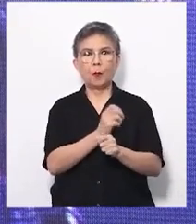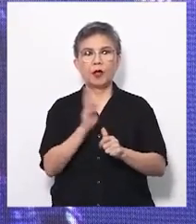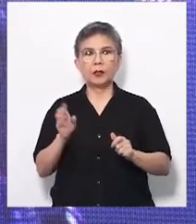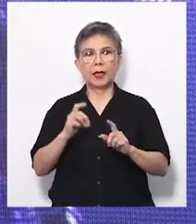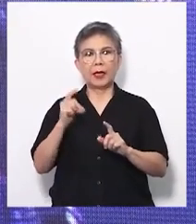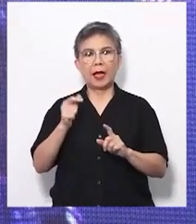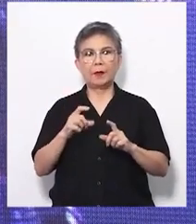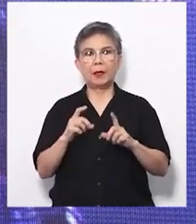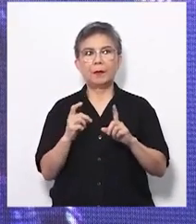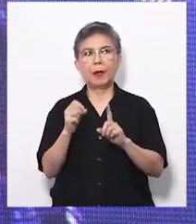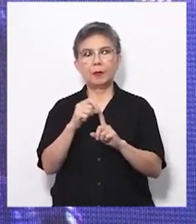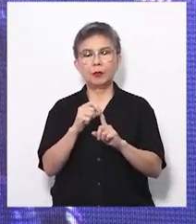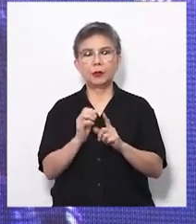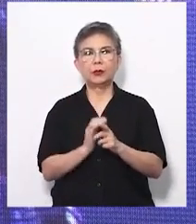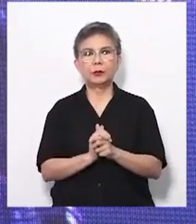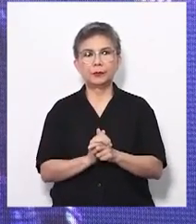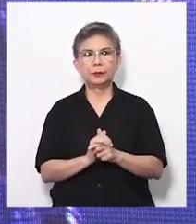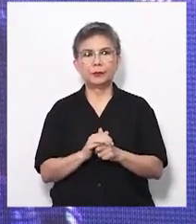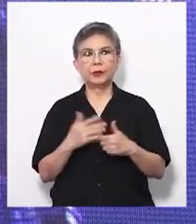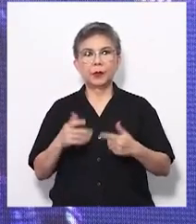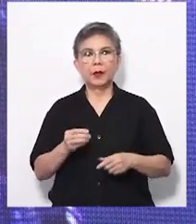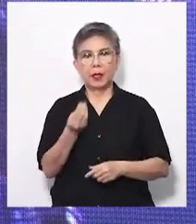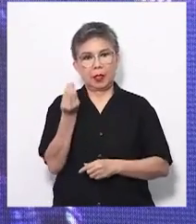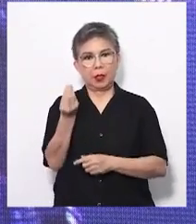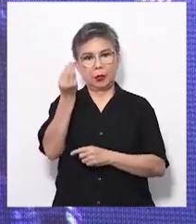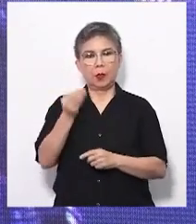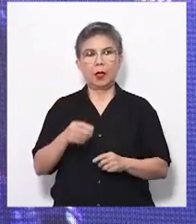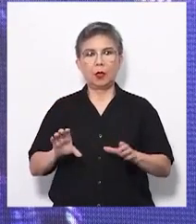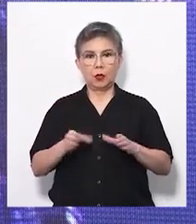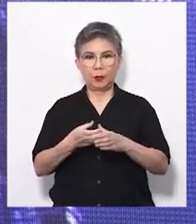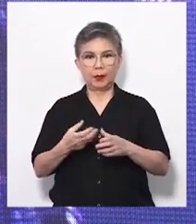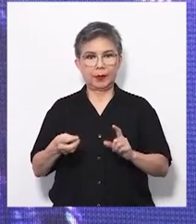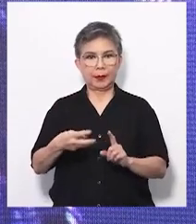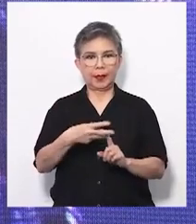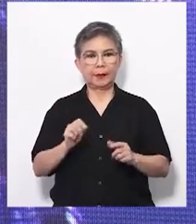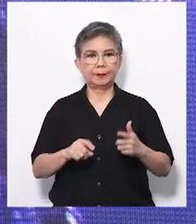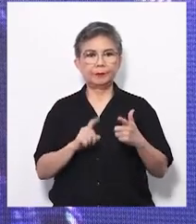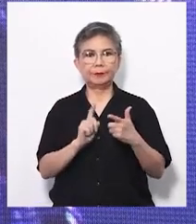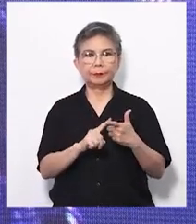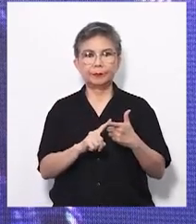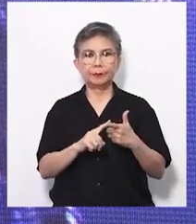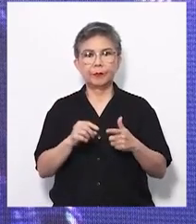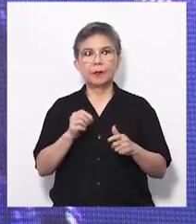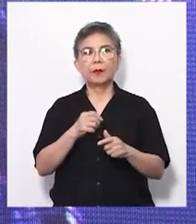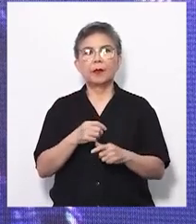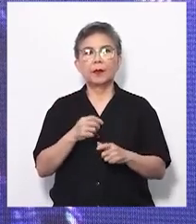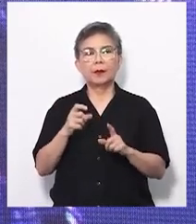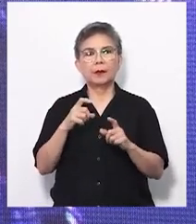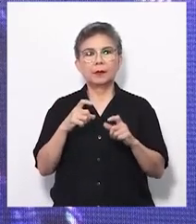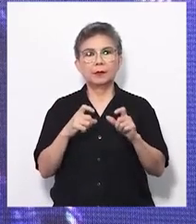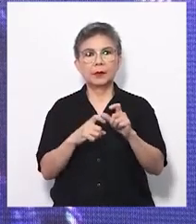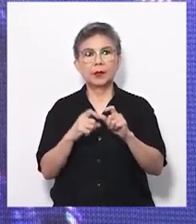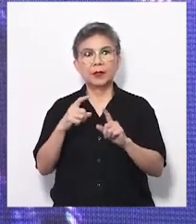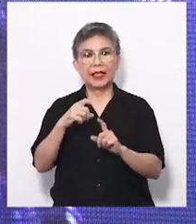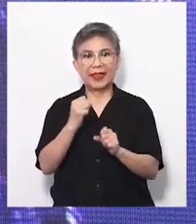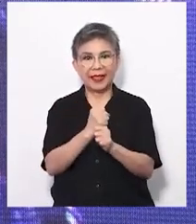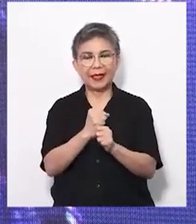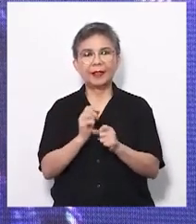Kombes Pol Rahmat Pamuji sik selaku ketua komisi sidang yang dua Kombes